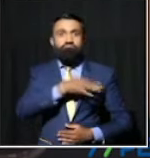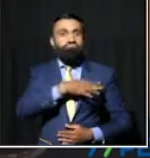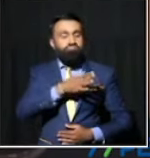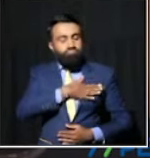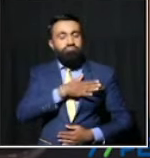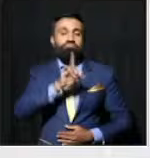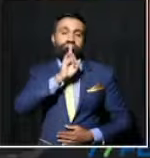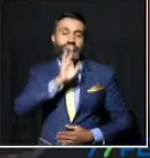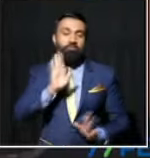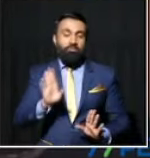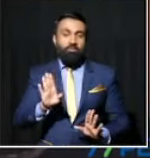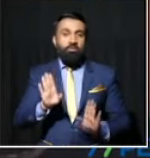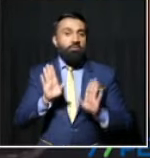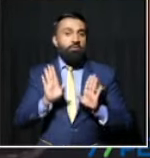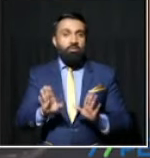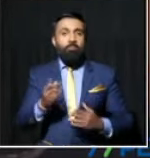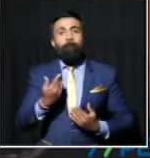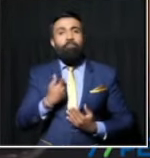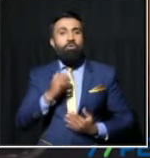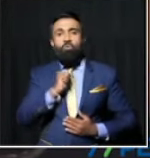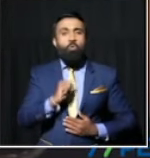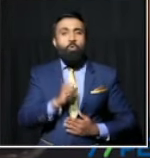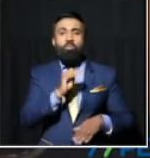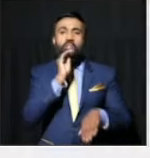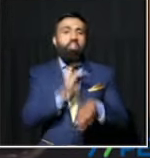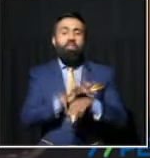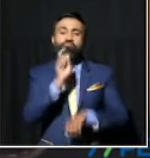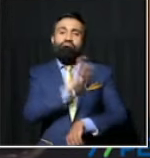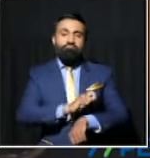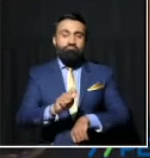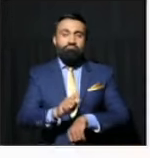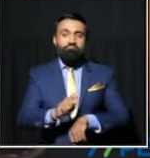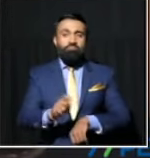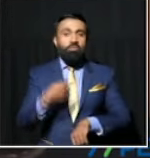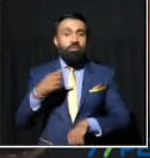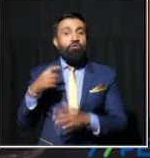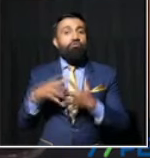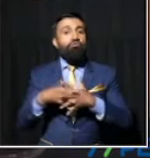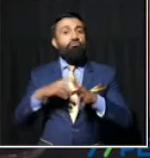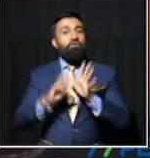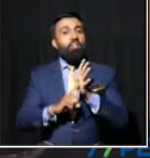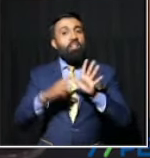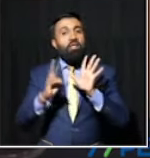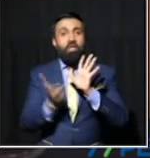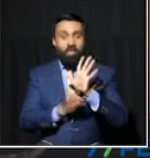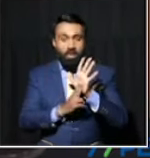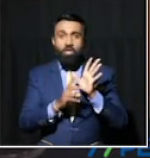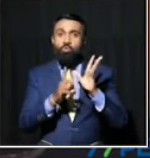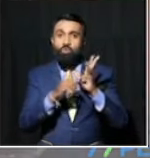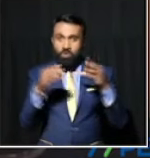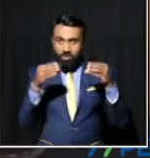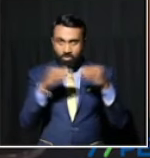මෙතන බැලුවේ මාව කොහොමද ෆ්‍රේම් කරන්නේ? මාව ෆ්‍රේම් කරන්න යව්වේ වලානේ. දැන් වලාන යුනිට් එක ගියපුවාම